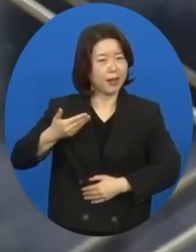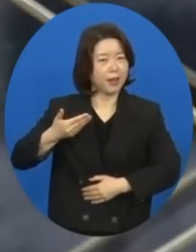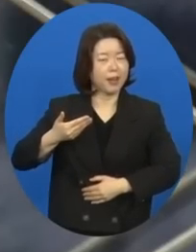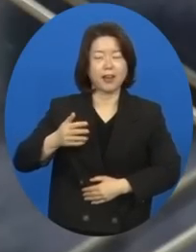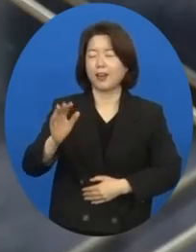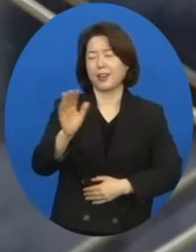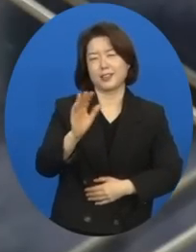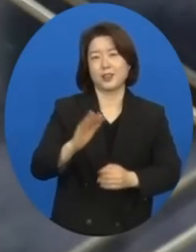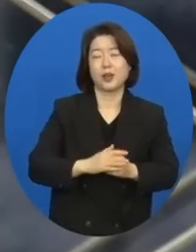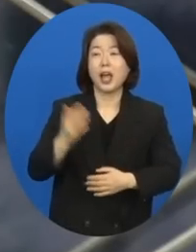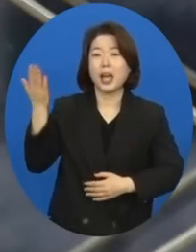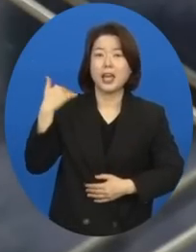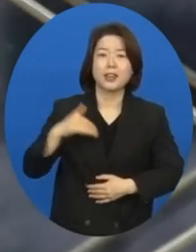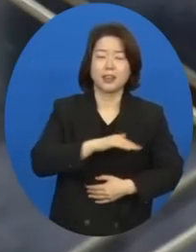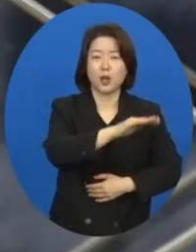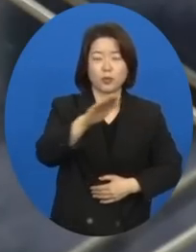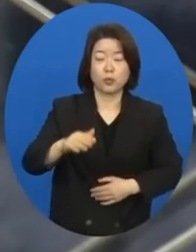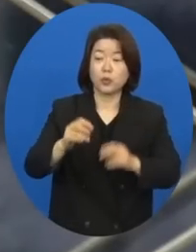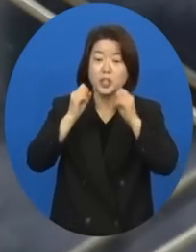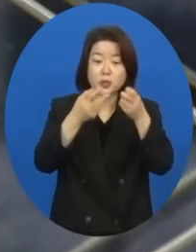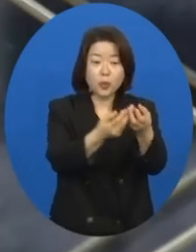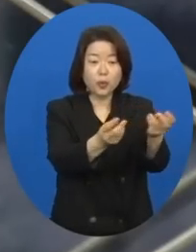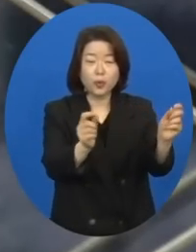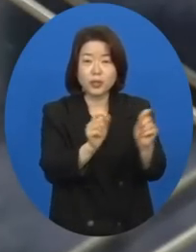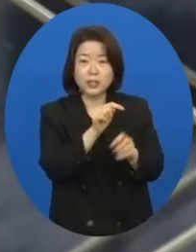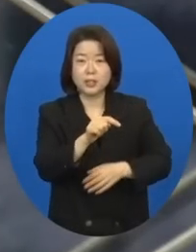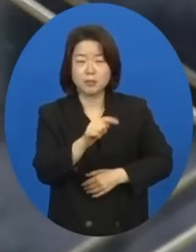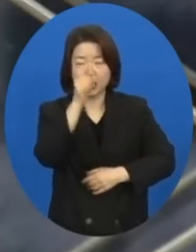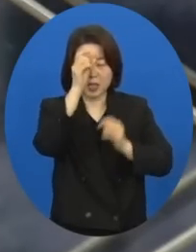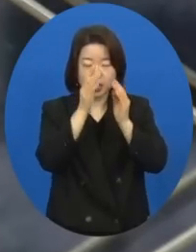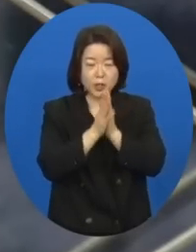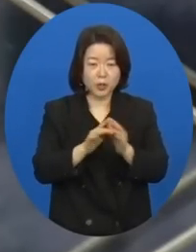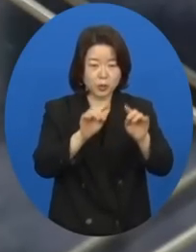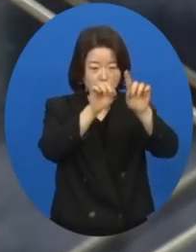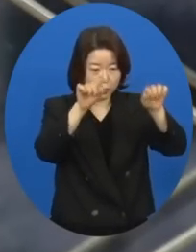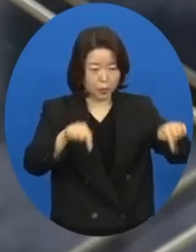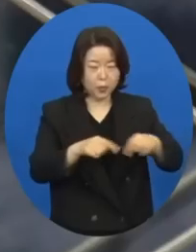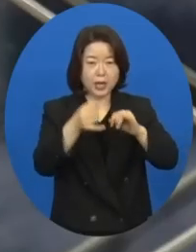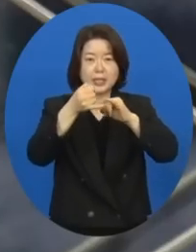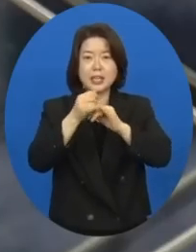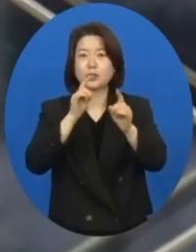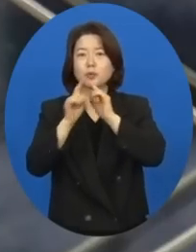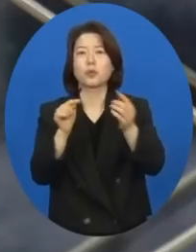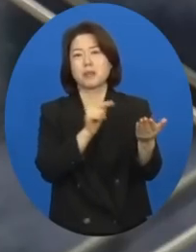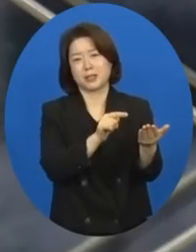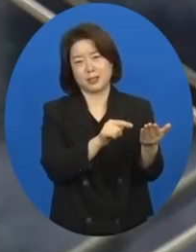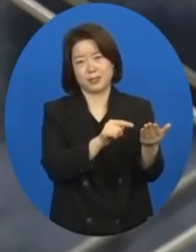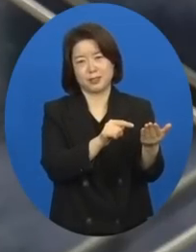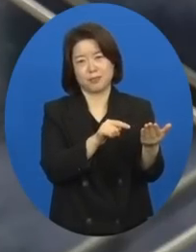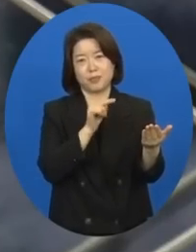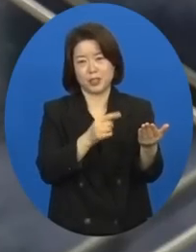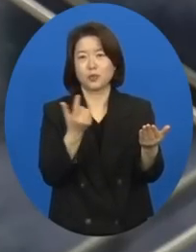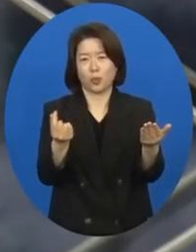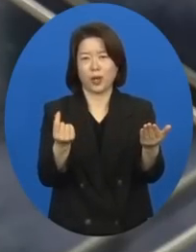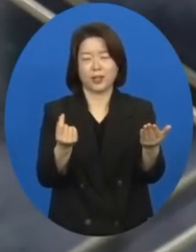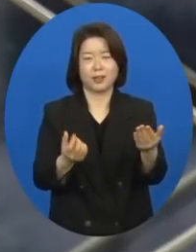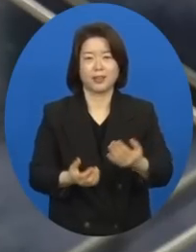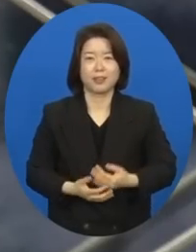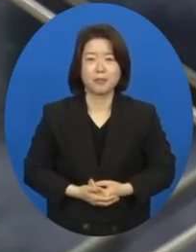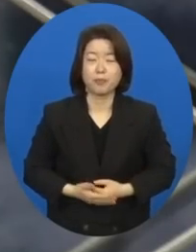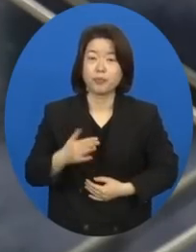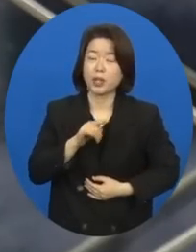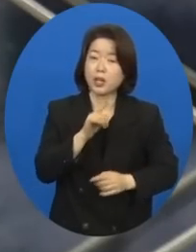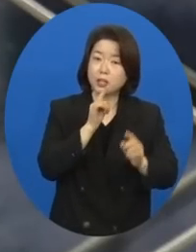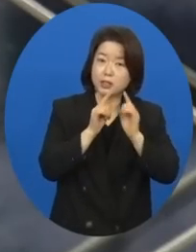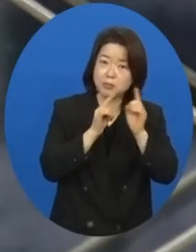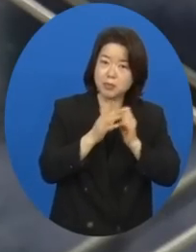않습니다. 당시 저희 선교팀이 기도카드에 적었던 약속의 말씀이 바로 이 말씀이었어요. 근데 이